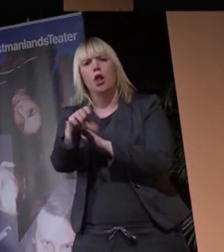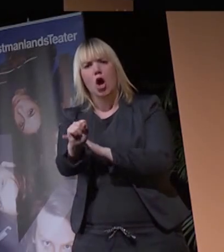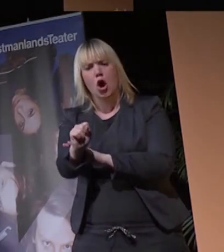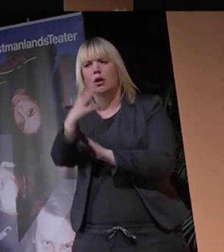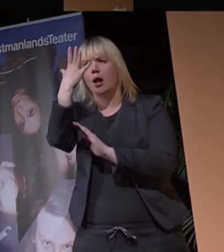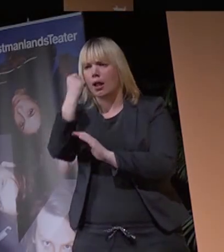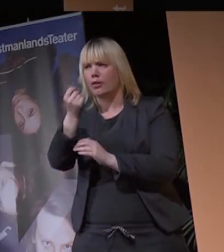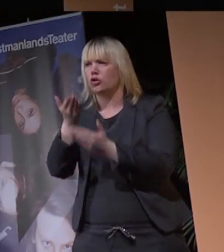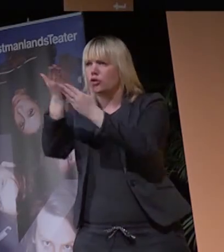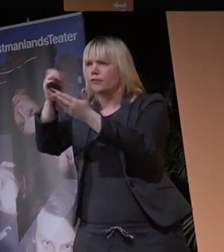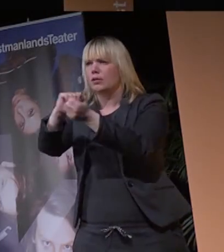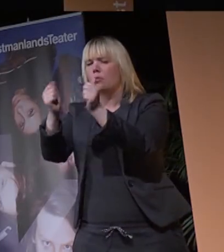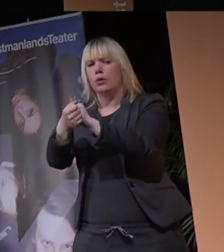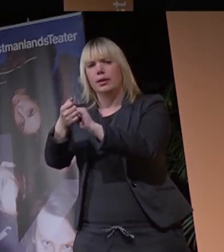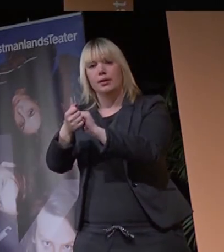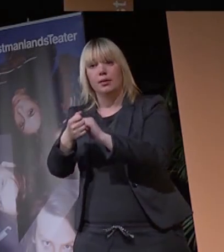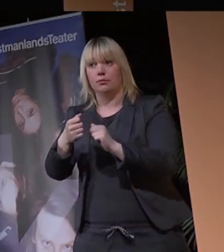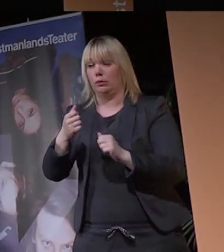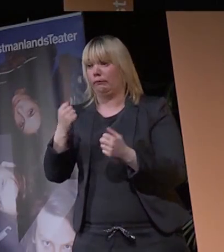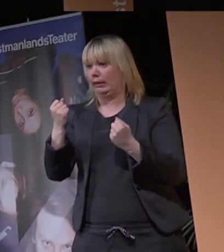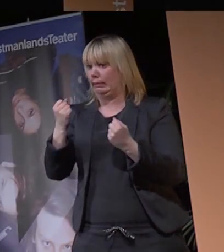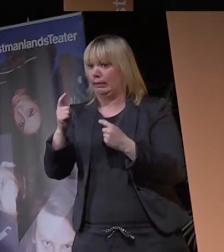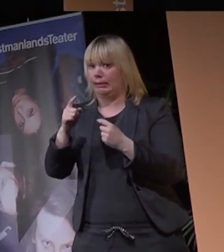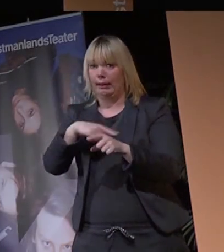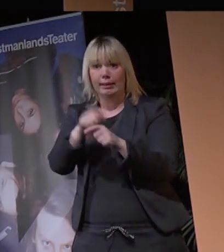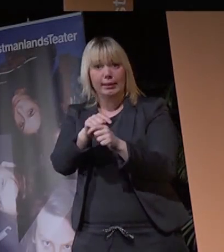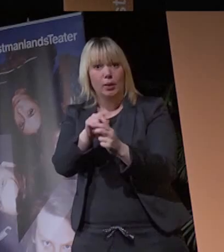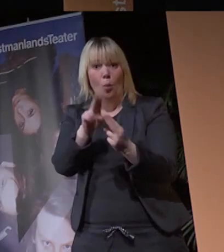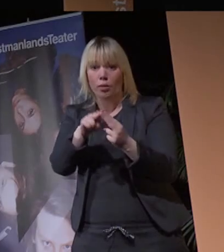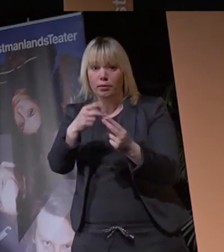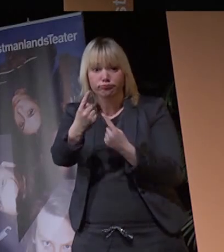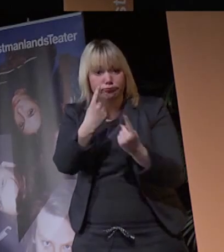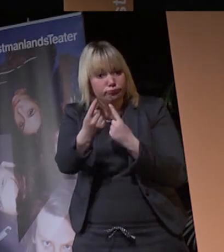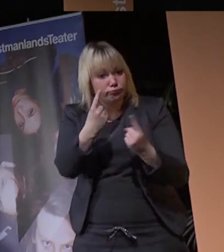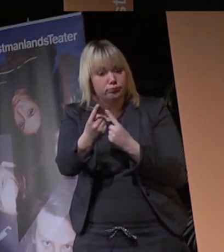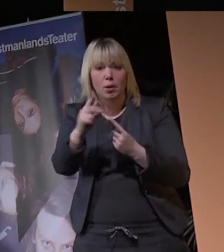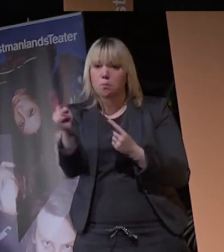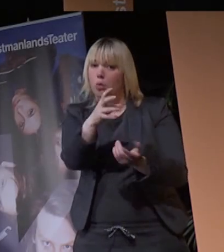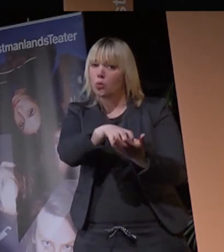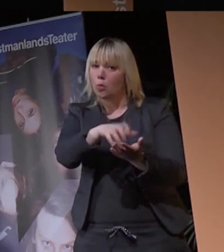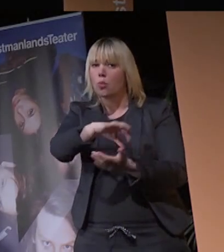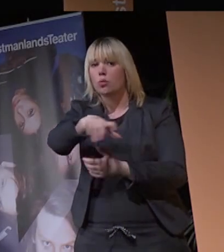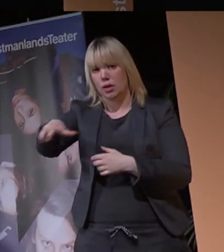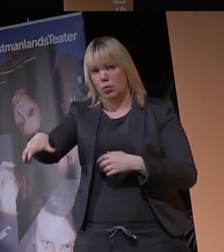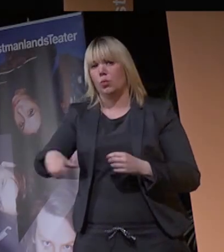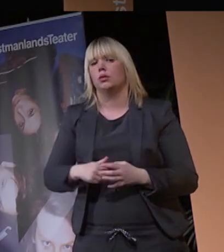politik. Och sen är det otroligt viktigt att vi har en tät dialog med kommunerna och regionerna i detta arbete framöver.